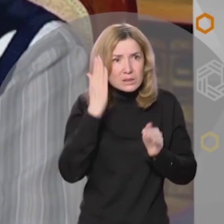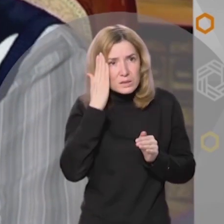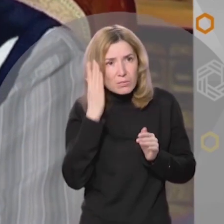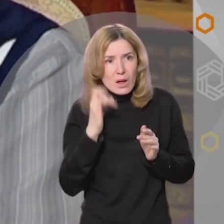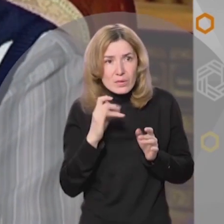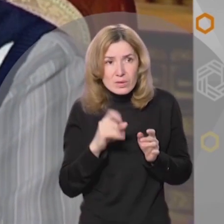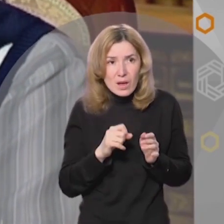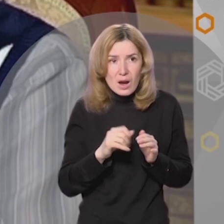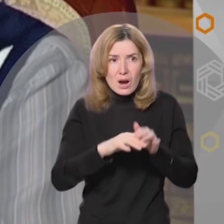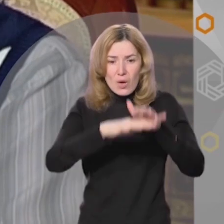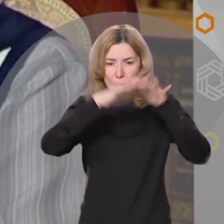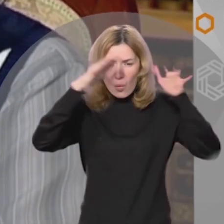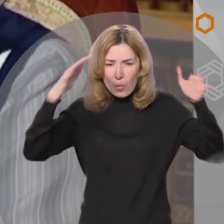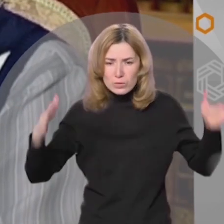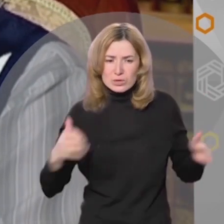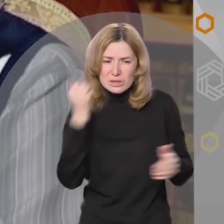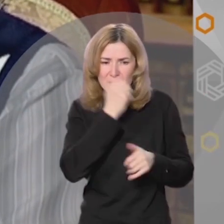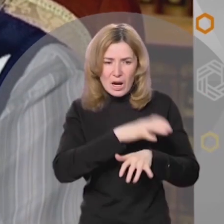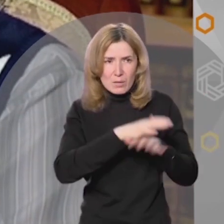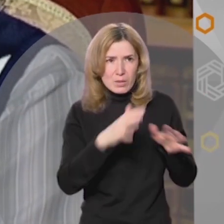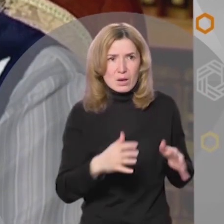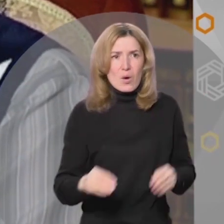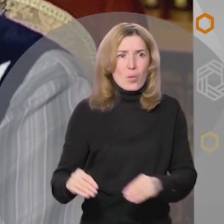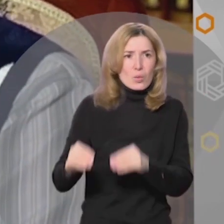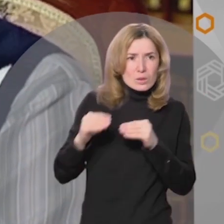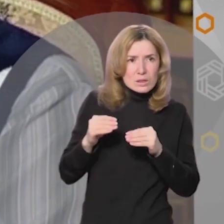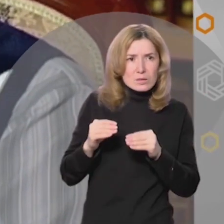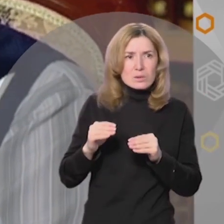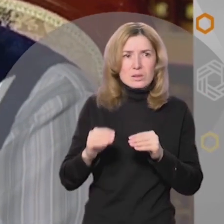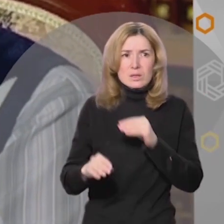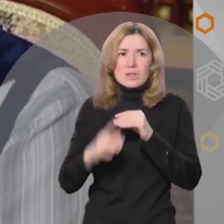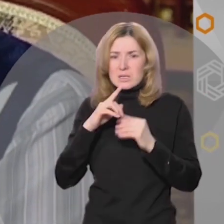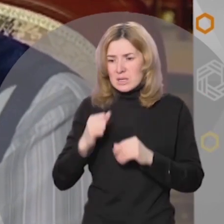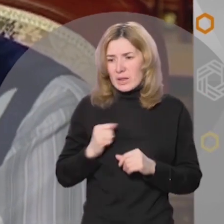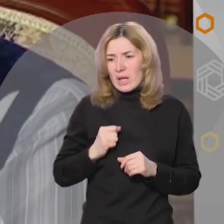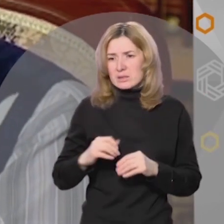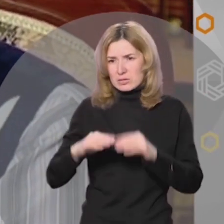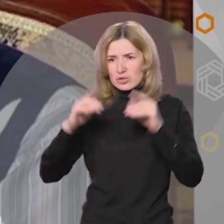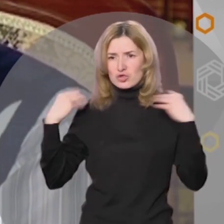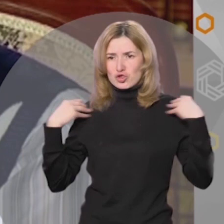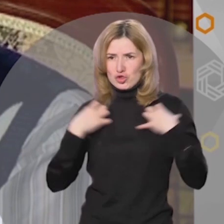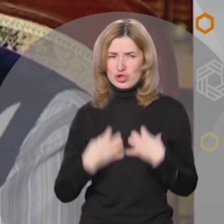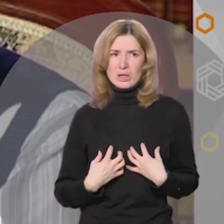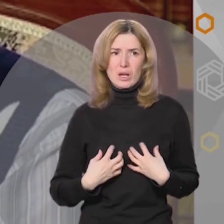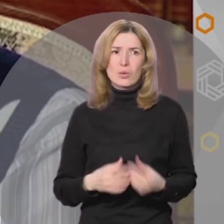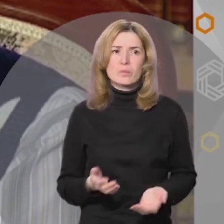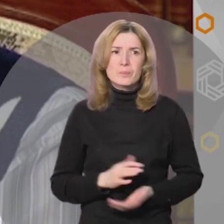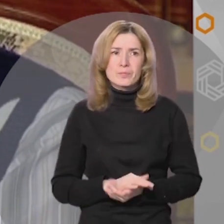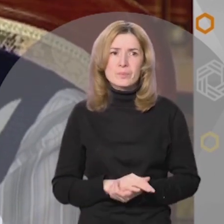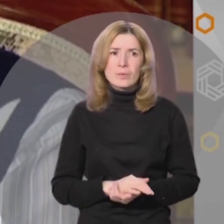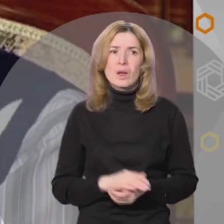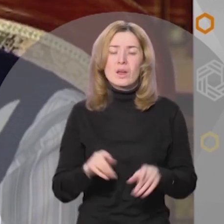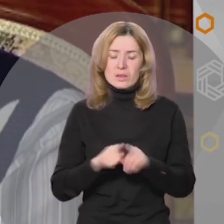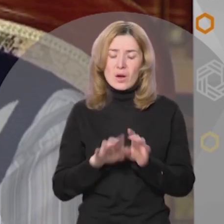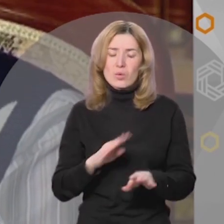Спал на куче ветхого тряпья, укрывшись тонкой солдатской шинелькой.